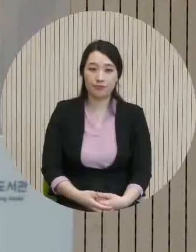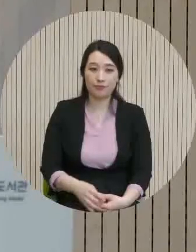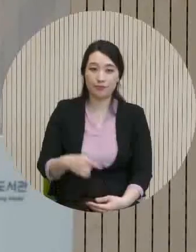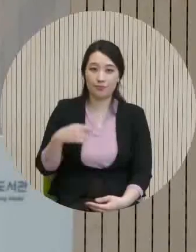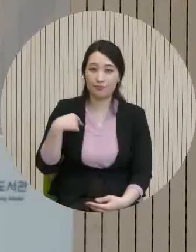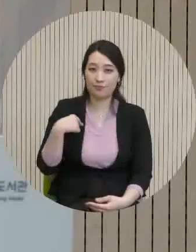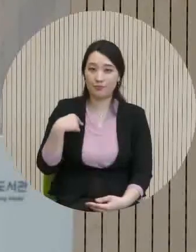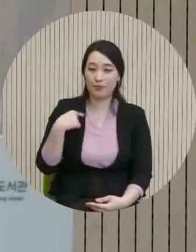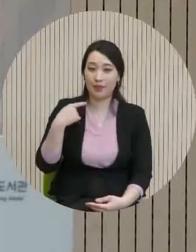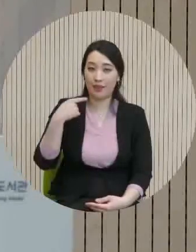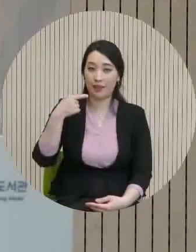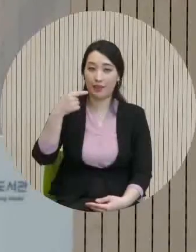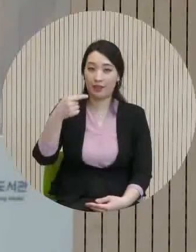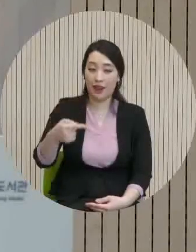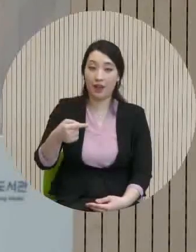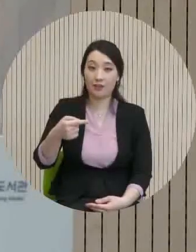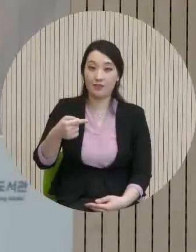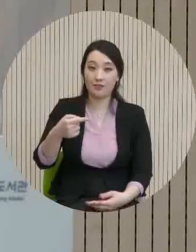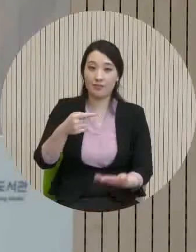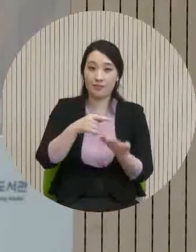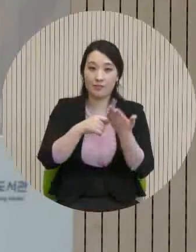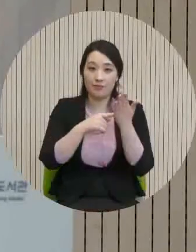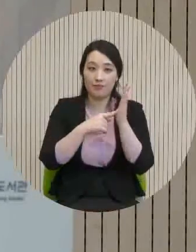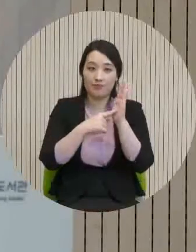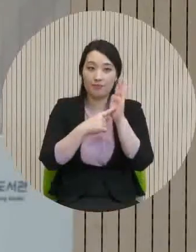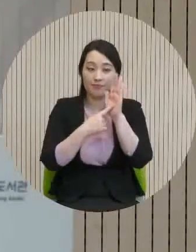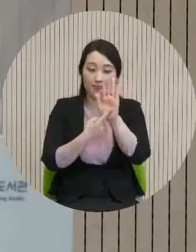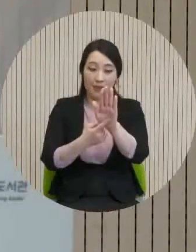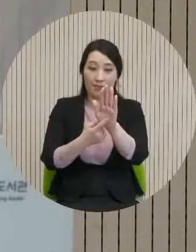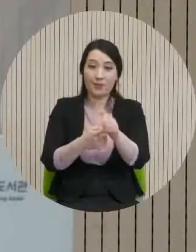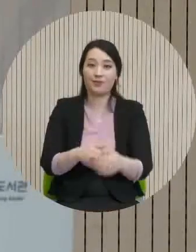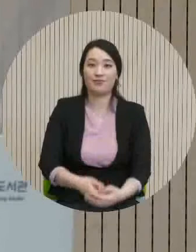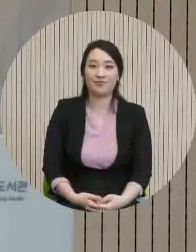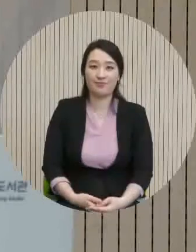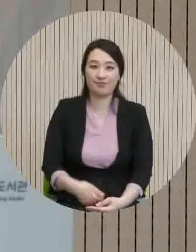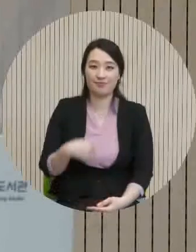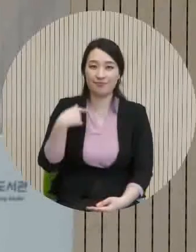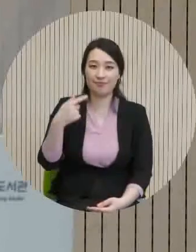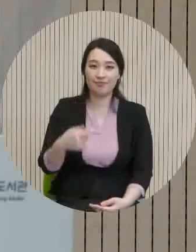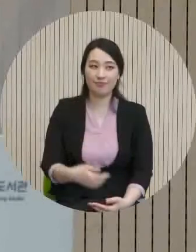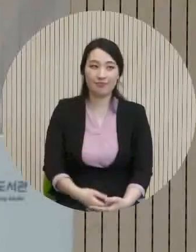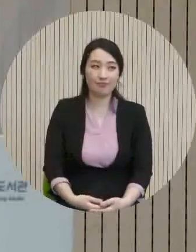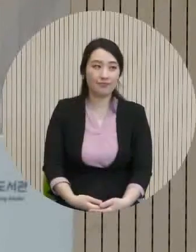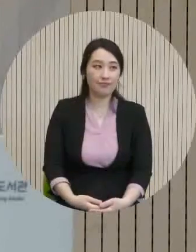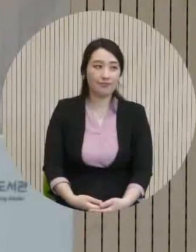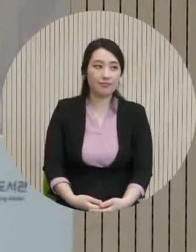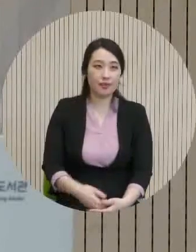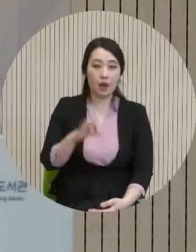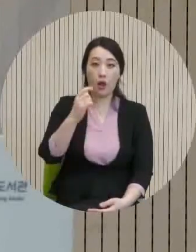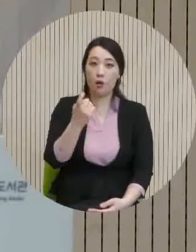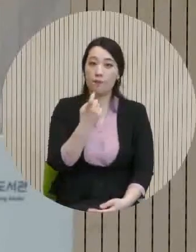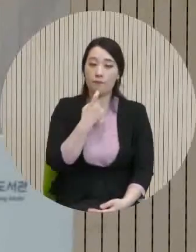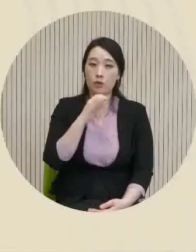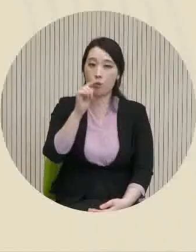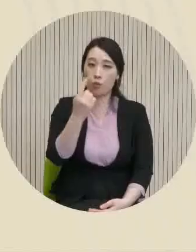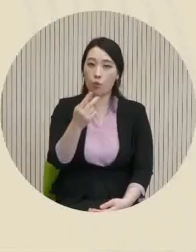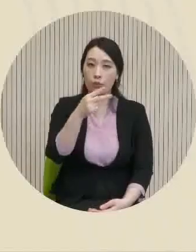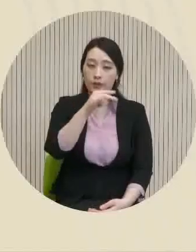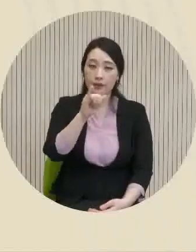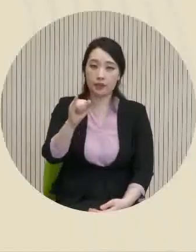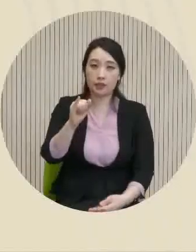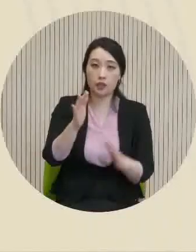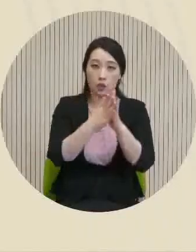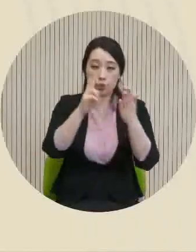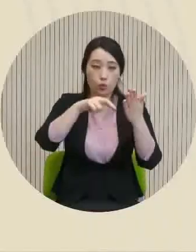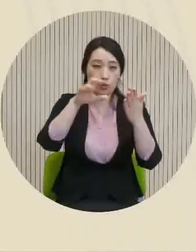다음 발표로 We'll have the next presentation. 헬싱키 오디 도서관을 도서관이라고 Do you think we